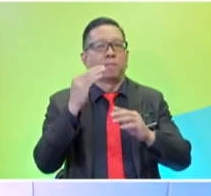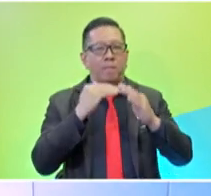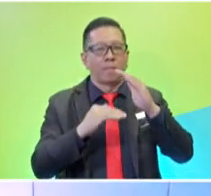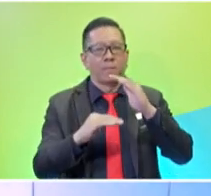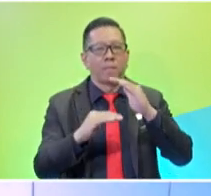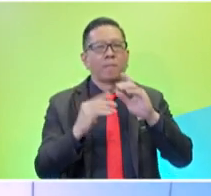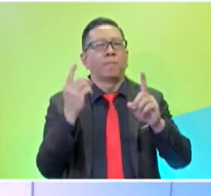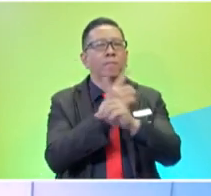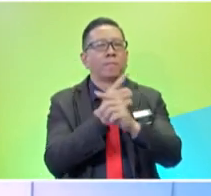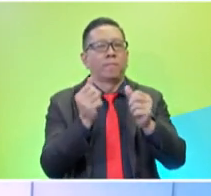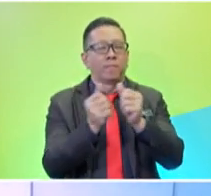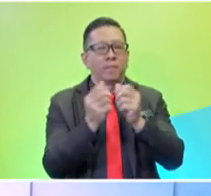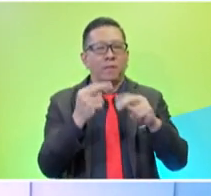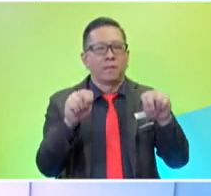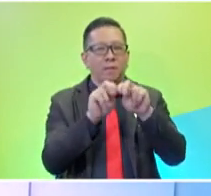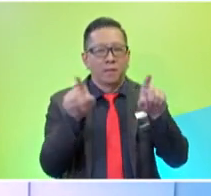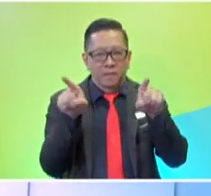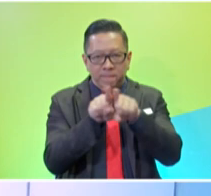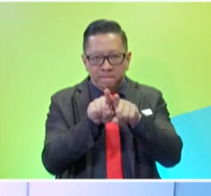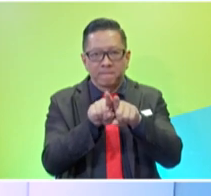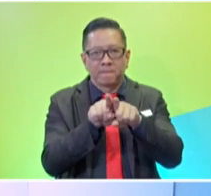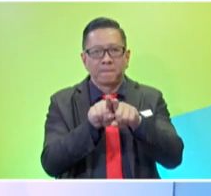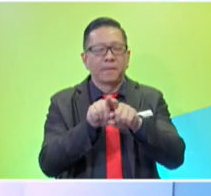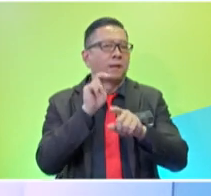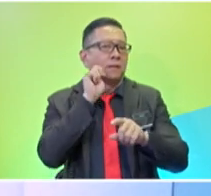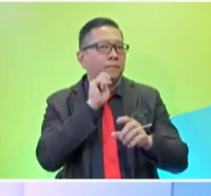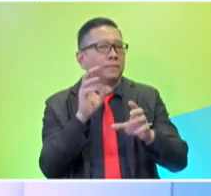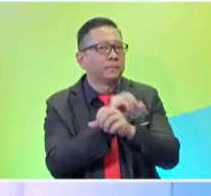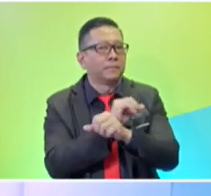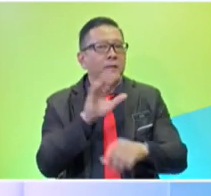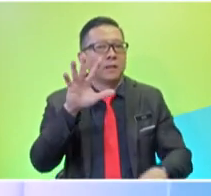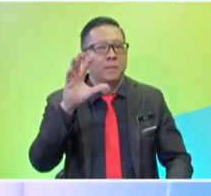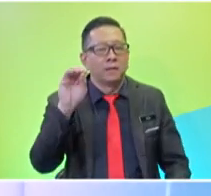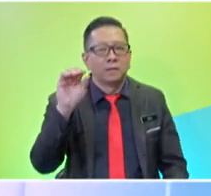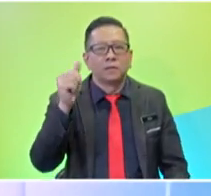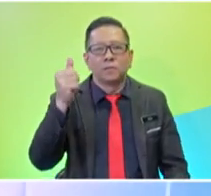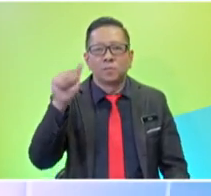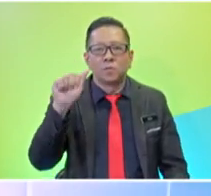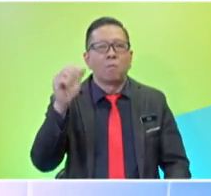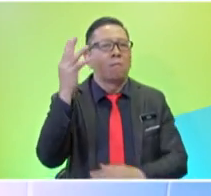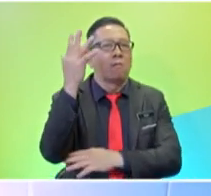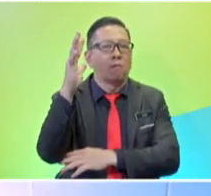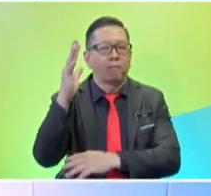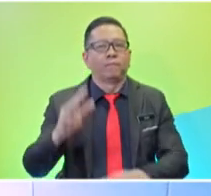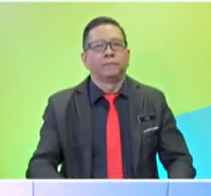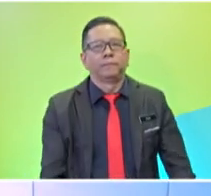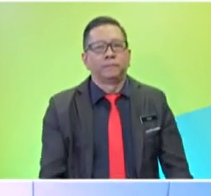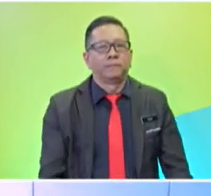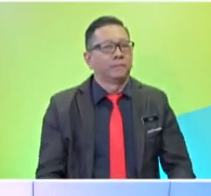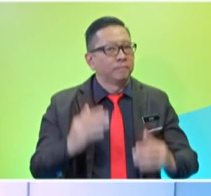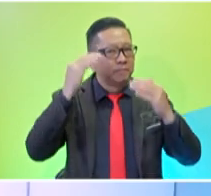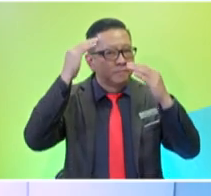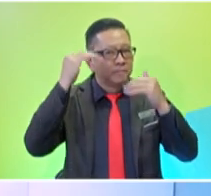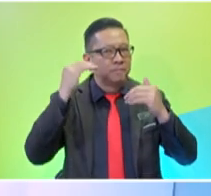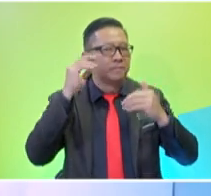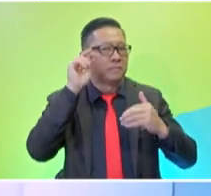dengan nilai yang sama maka doa akan dapat jawabannya adalah 510 batang pokok saya harapkan